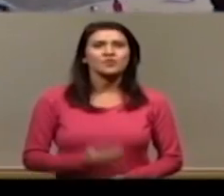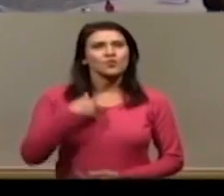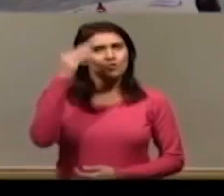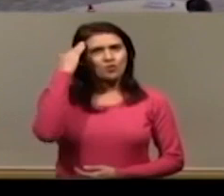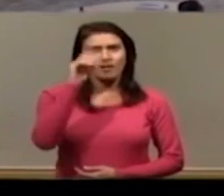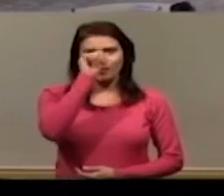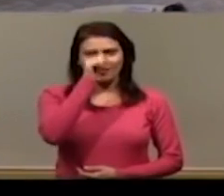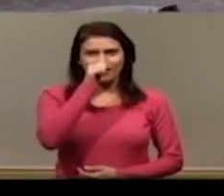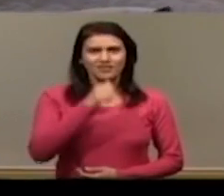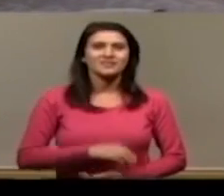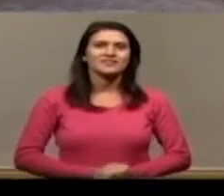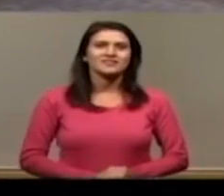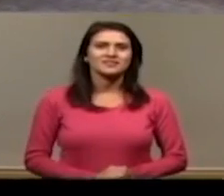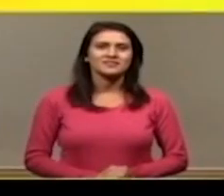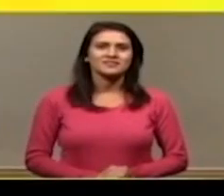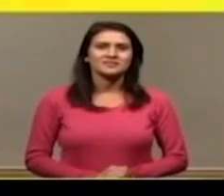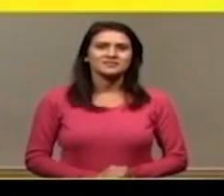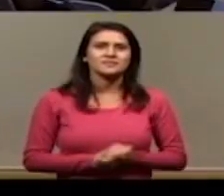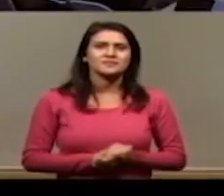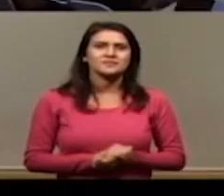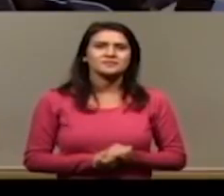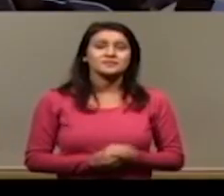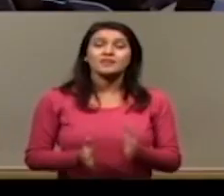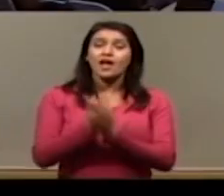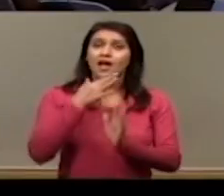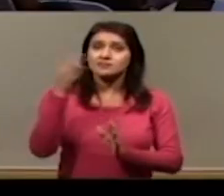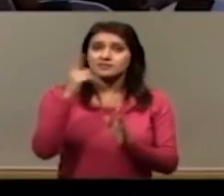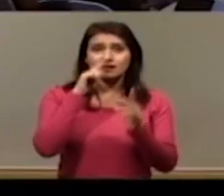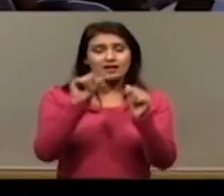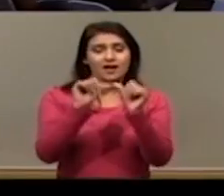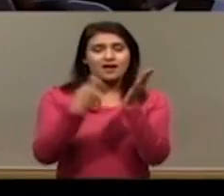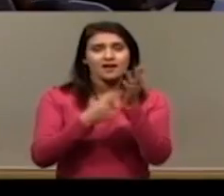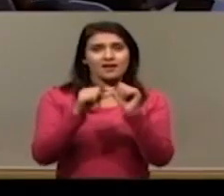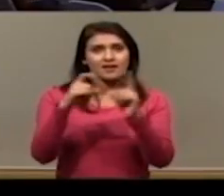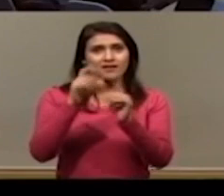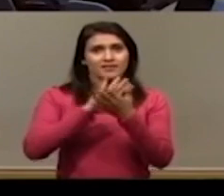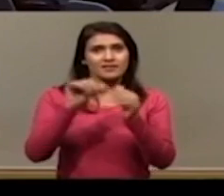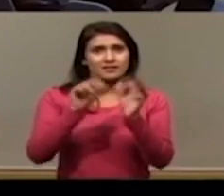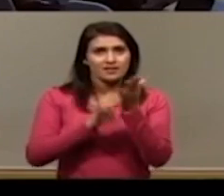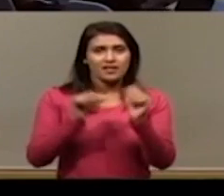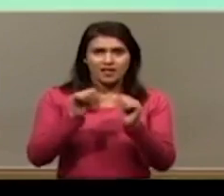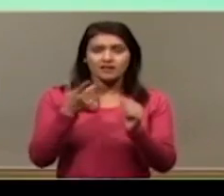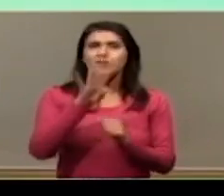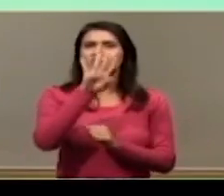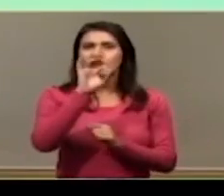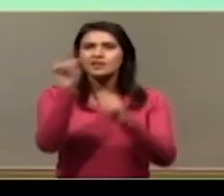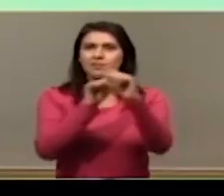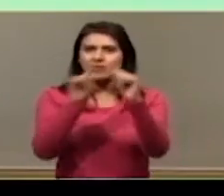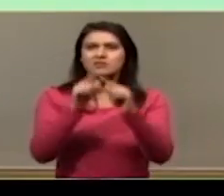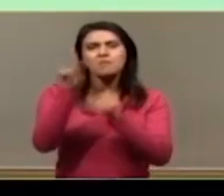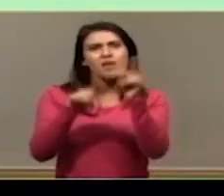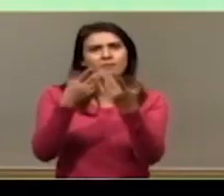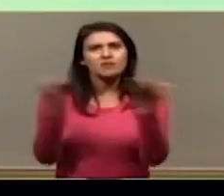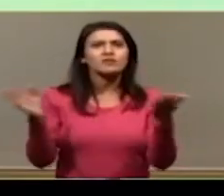know English, and we know Indian Sign Language, we do. 40% जो हमारे डिसेबल्ड आबादी हमारे देश की, उनके पास जॉब्स नहीं